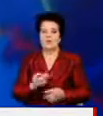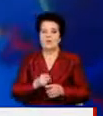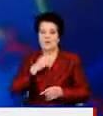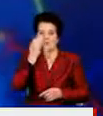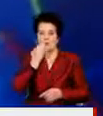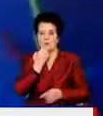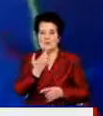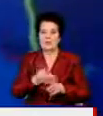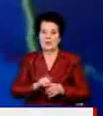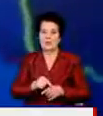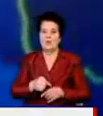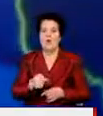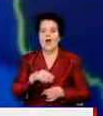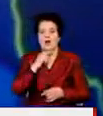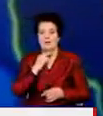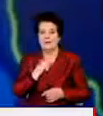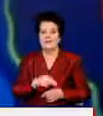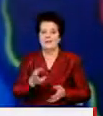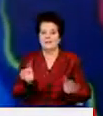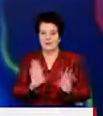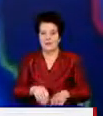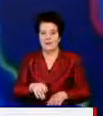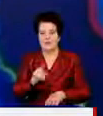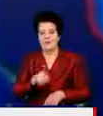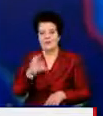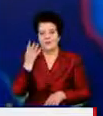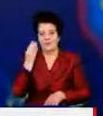și vă mulțumesc pentru atenție. Rămâneți cu TVR Moldova, unde în câteva